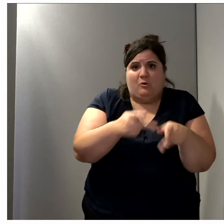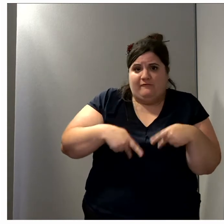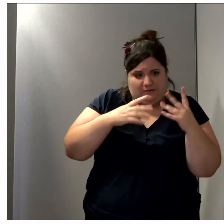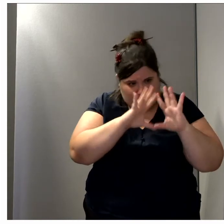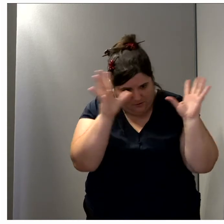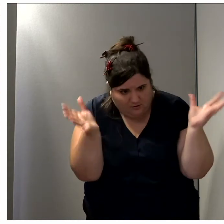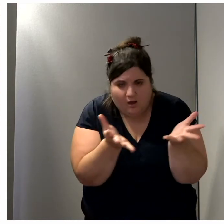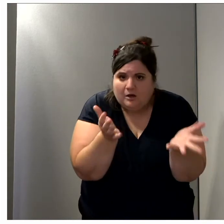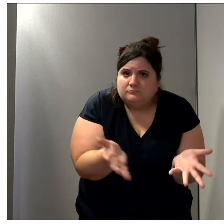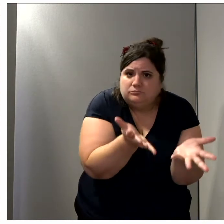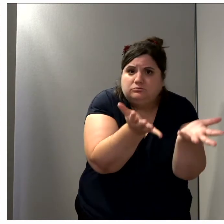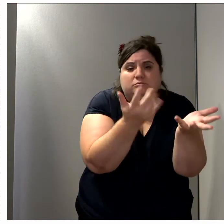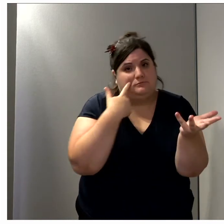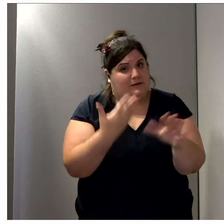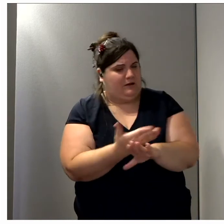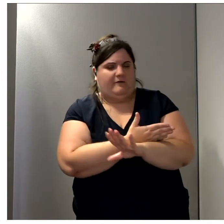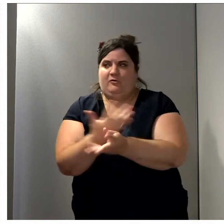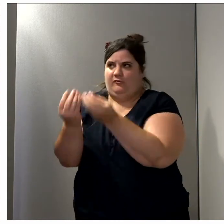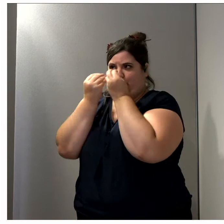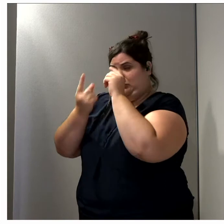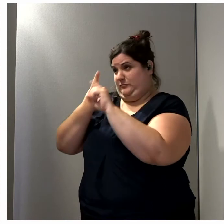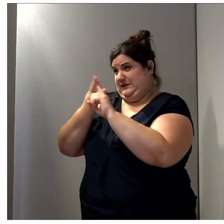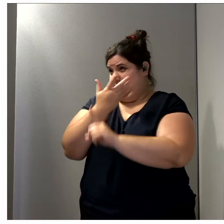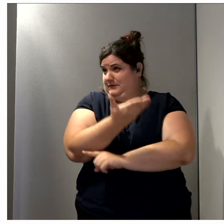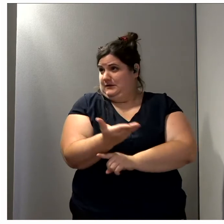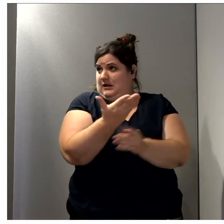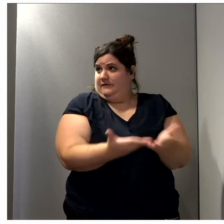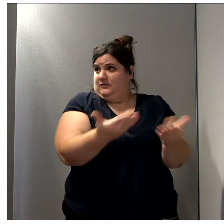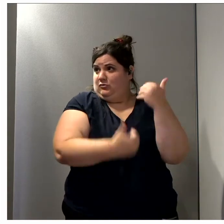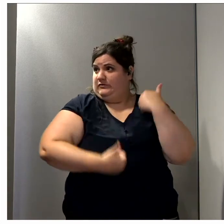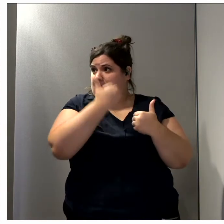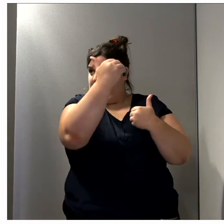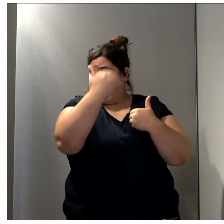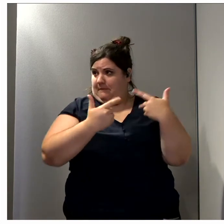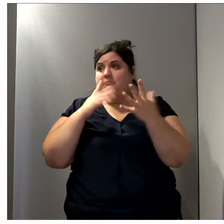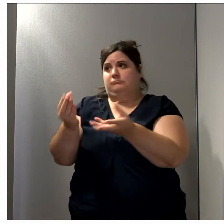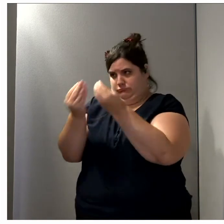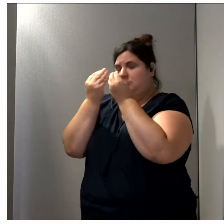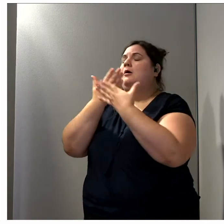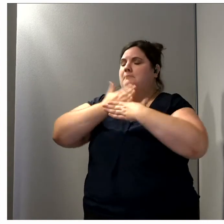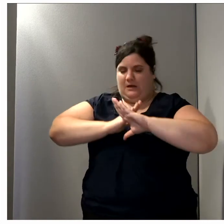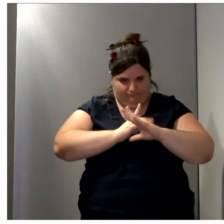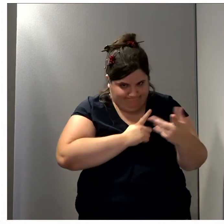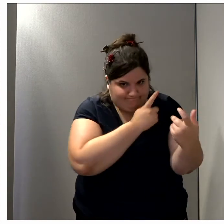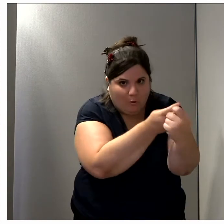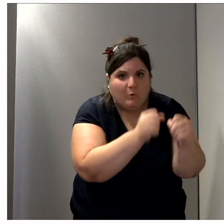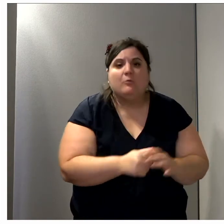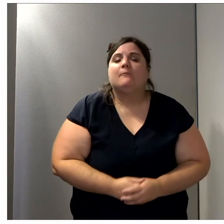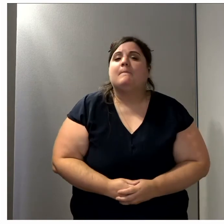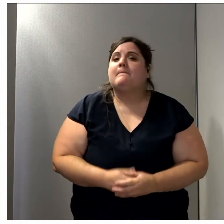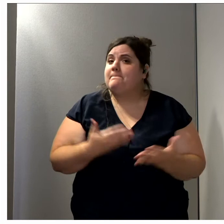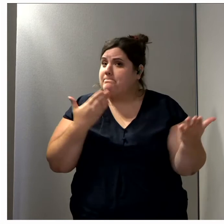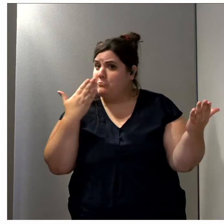ces auxiliaires de vie, ils aient une formation spécifique au handicap. On n'intervient pas auprès d'un public en situation de handicap